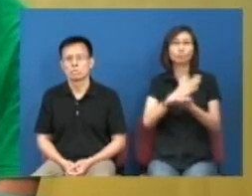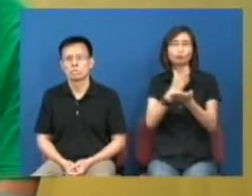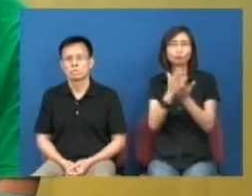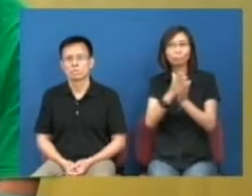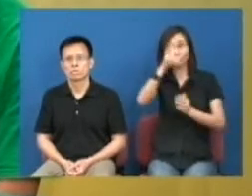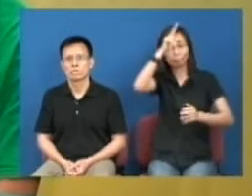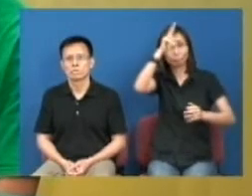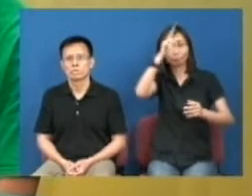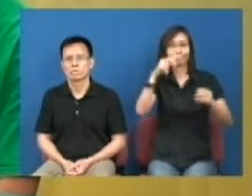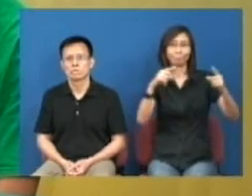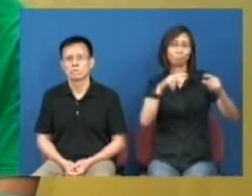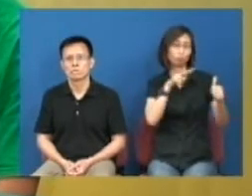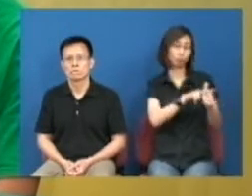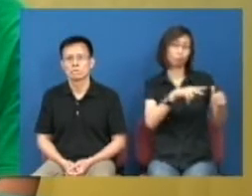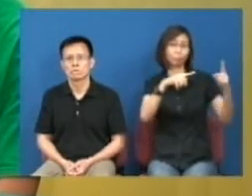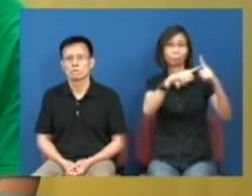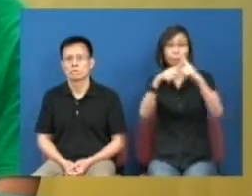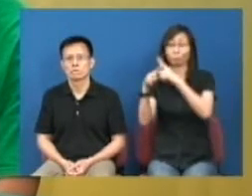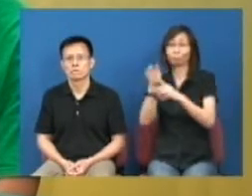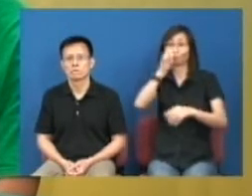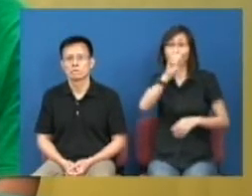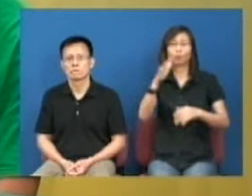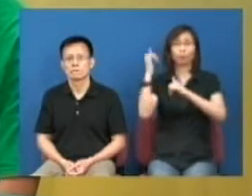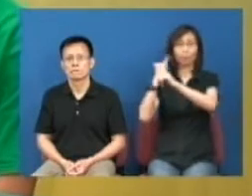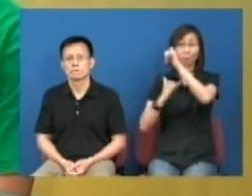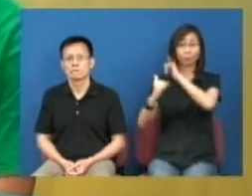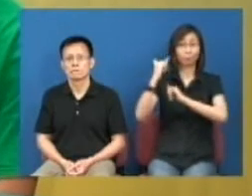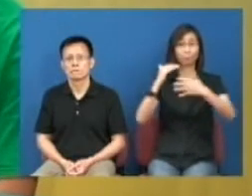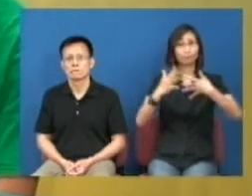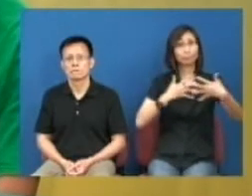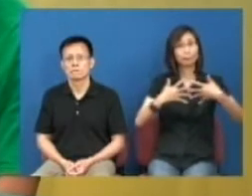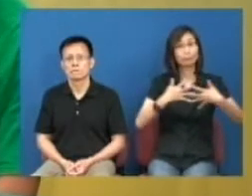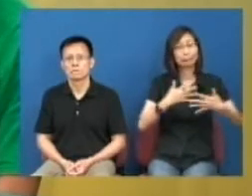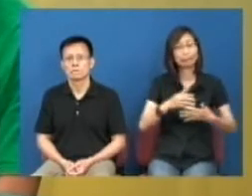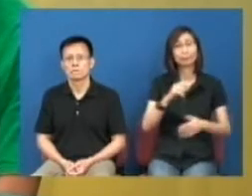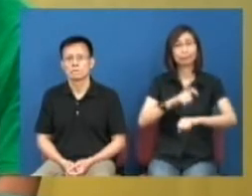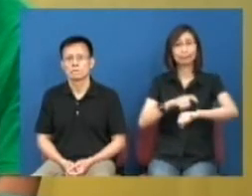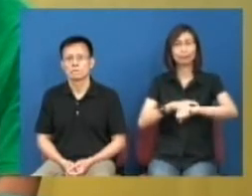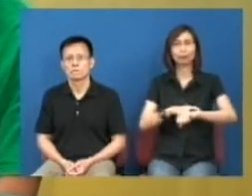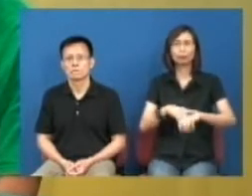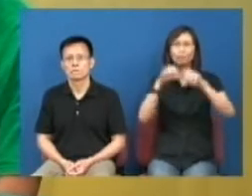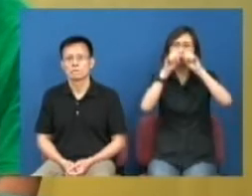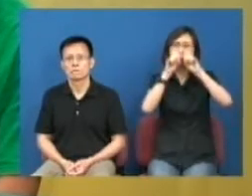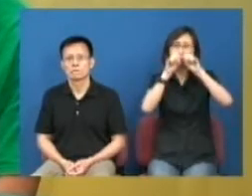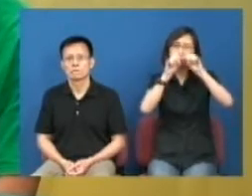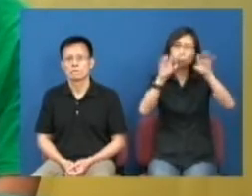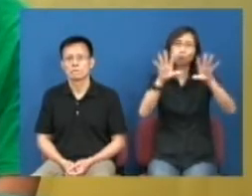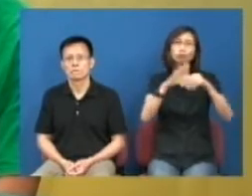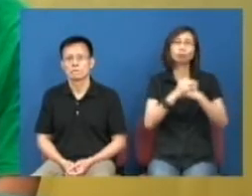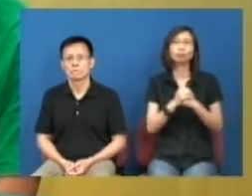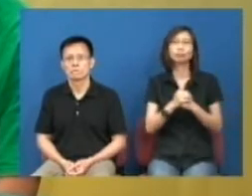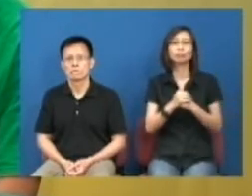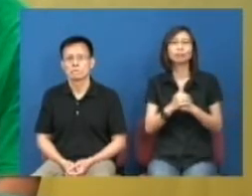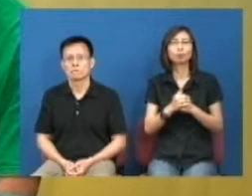治人物講到一啲歷史事件嘅時候，即係唔單止係比喻不倫啦，甚至其實即係諗住借歷史事件，